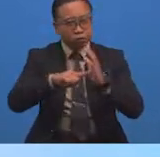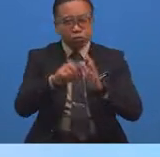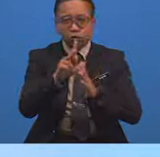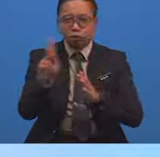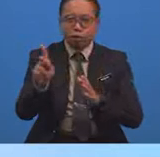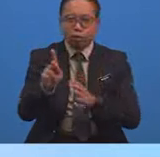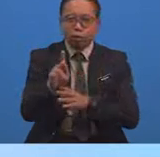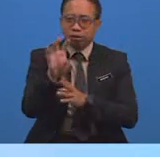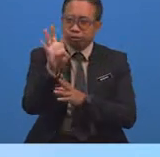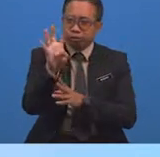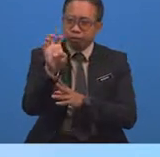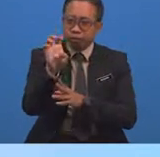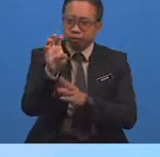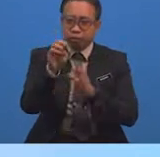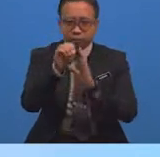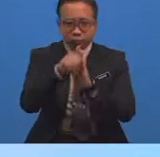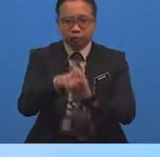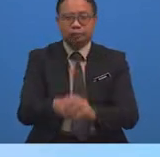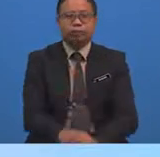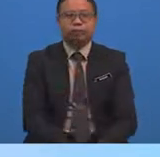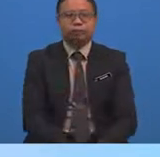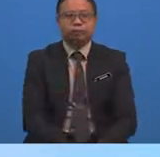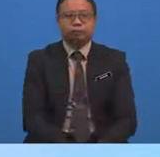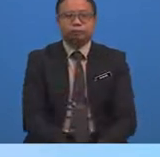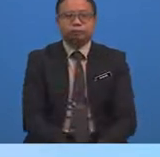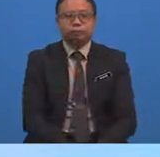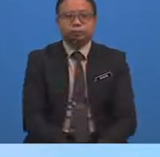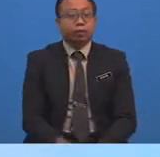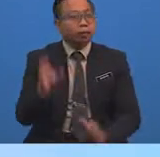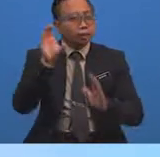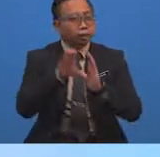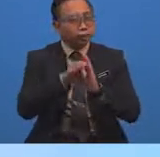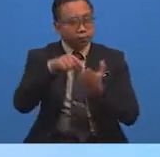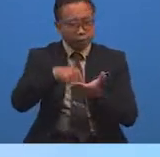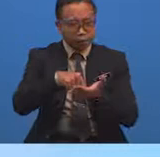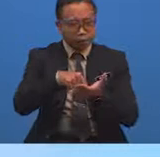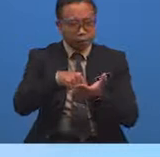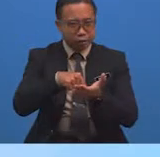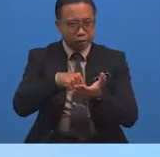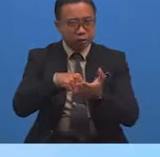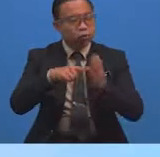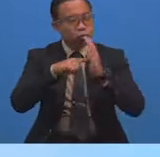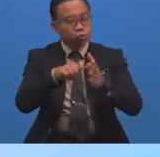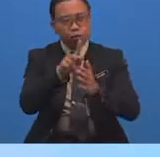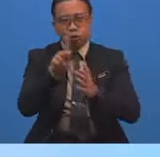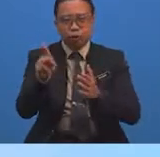empat duduk Mini gambar Dini sebenarnya menunjukkan